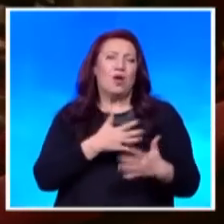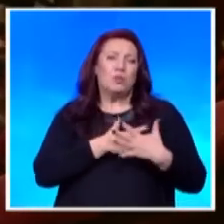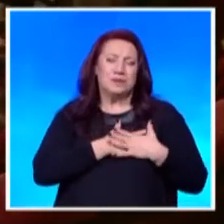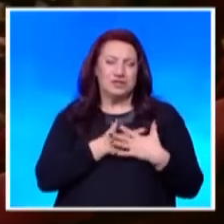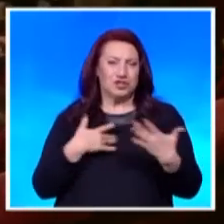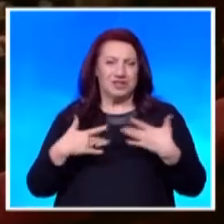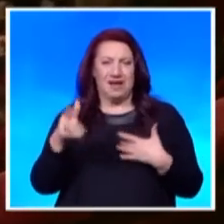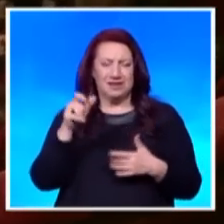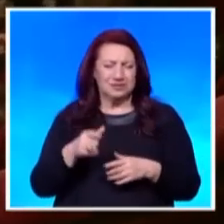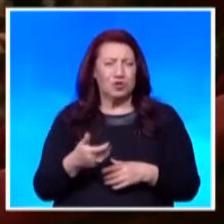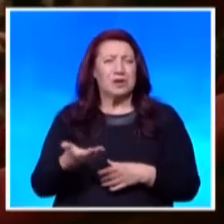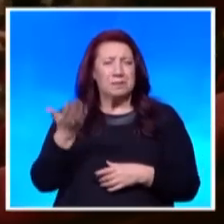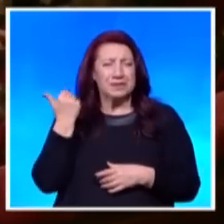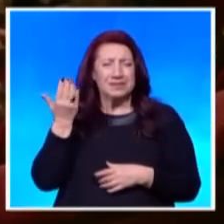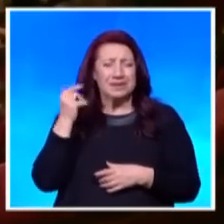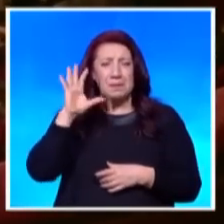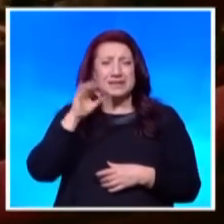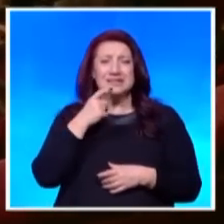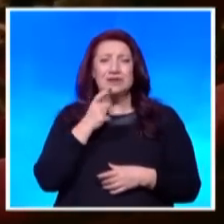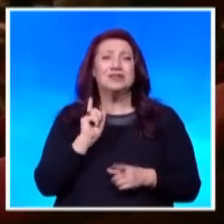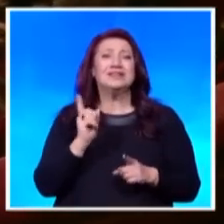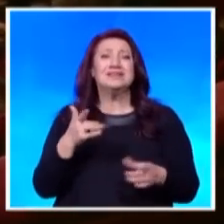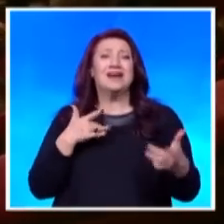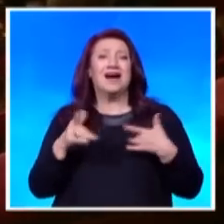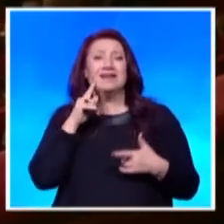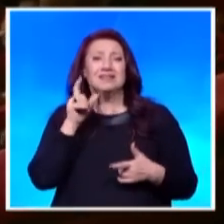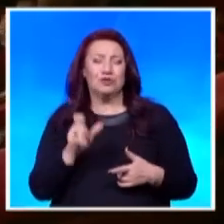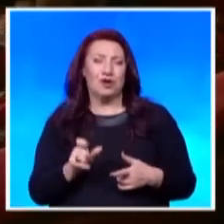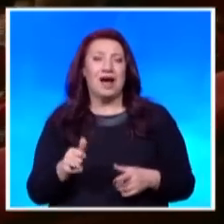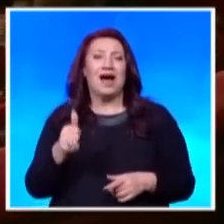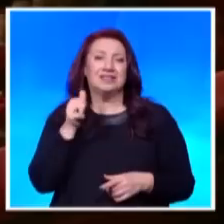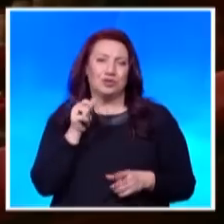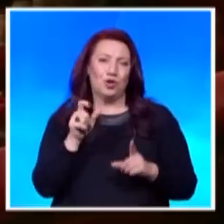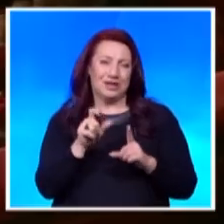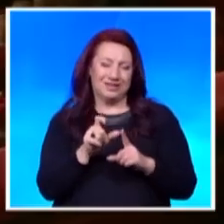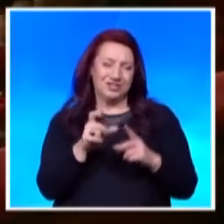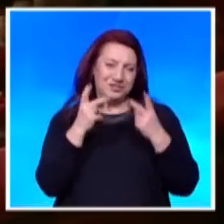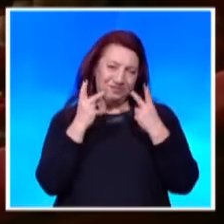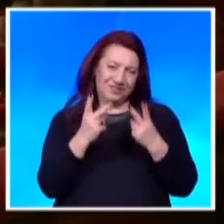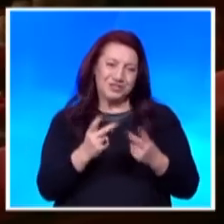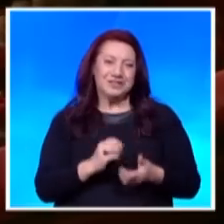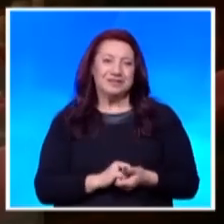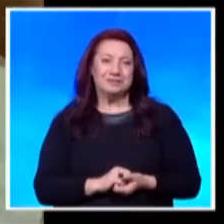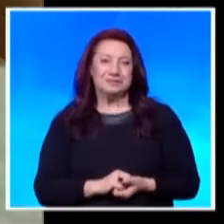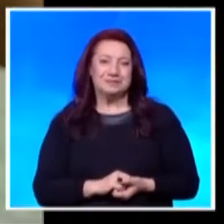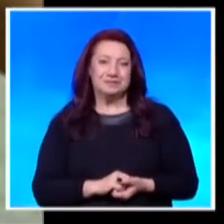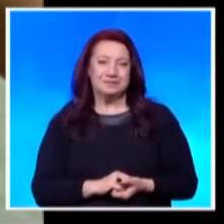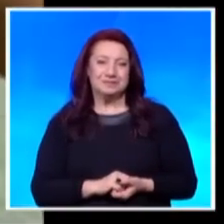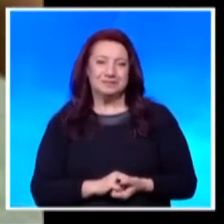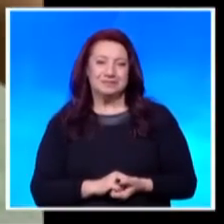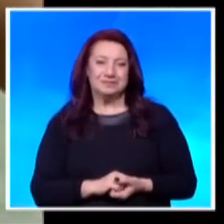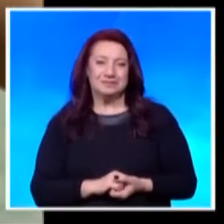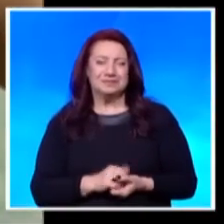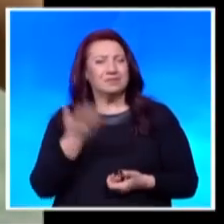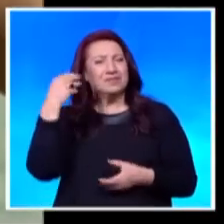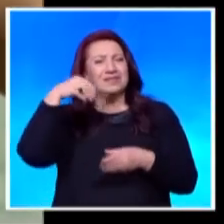близо 50 години. Какво сподели той пред нашата камера, предлагам да видите в следващото видео. Защо сте ме